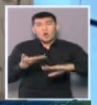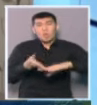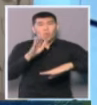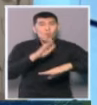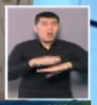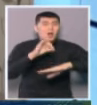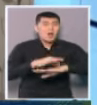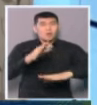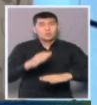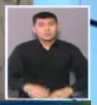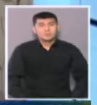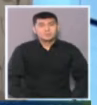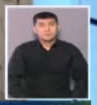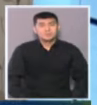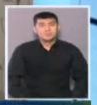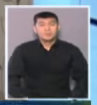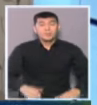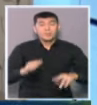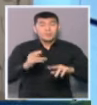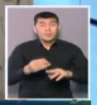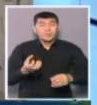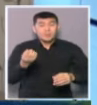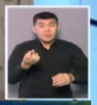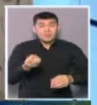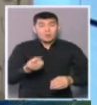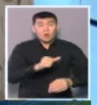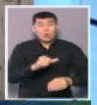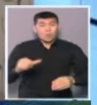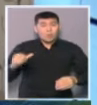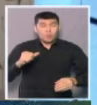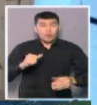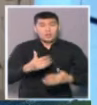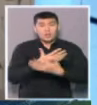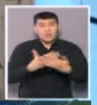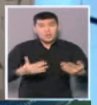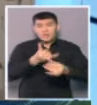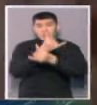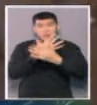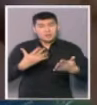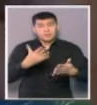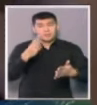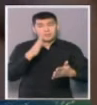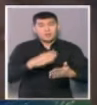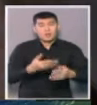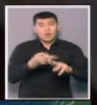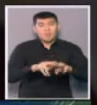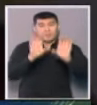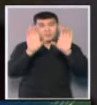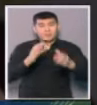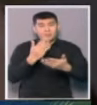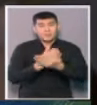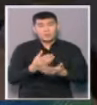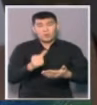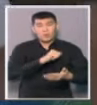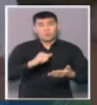түрімен ауыратындығын, және оның өзінің әрекетке қабілетсіздігіне күмәні бар екендігі туралы,